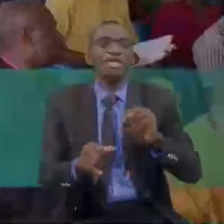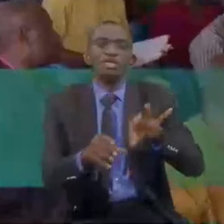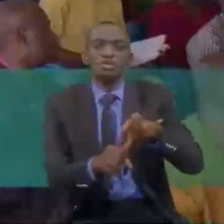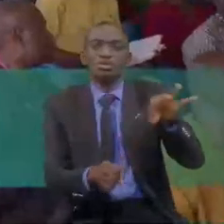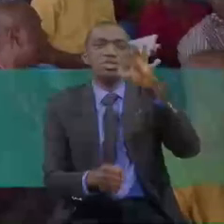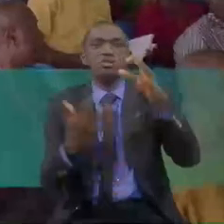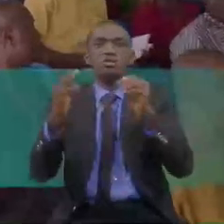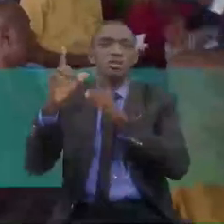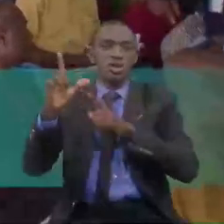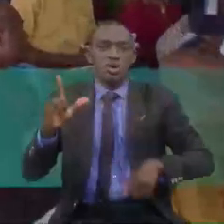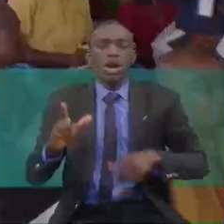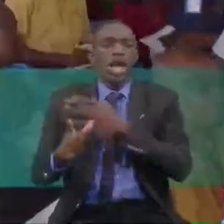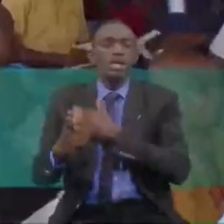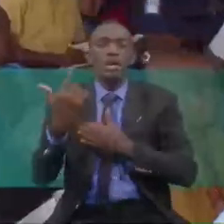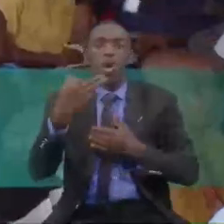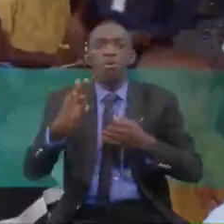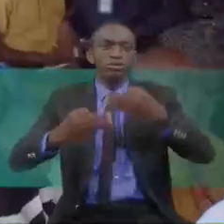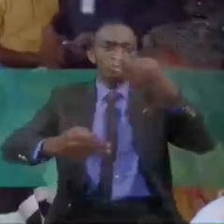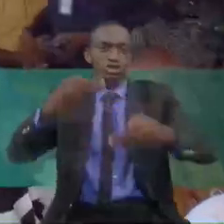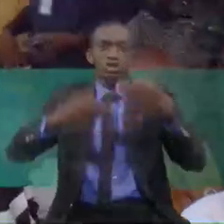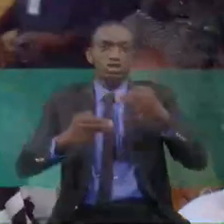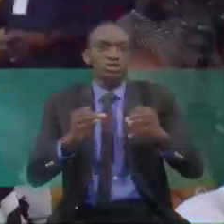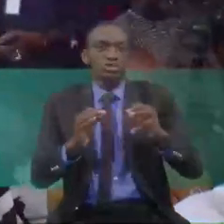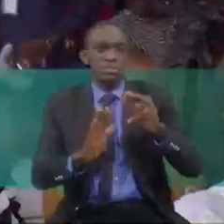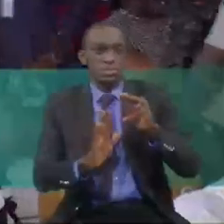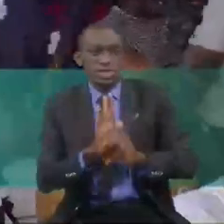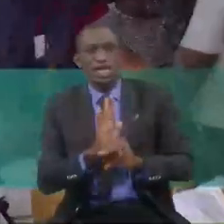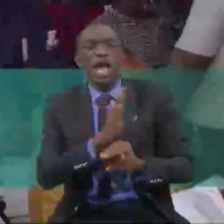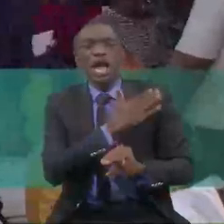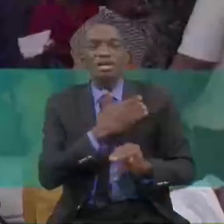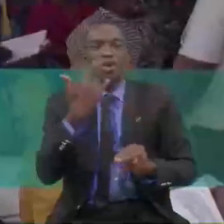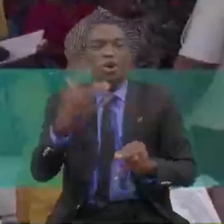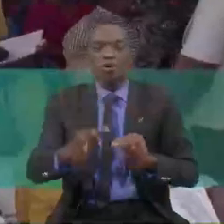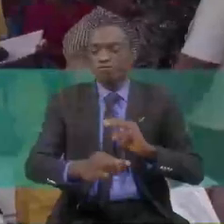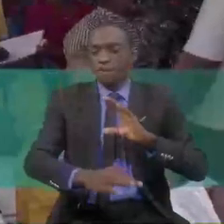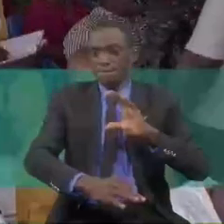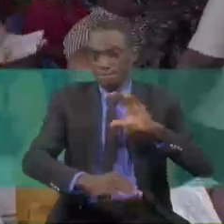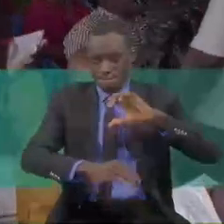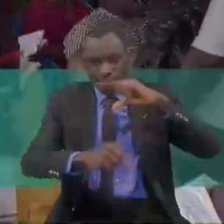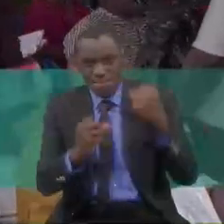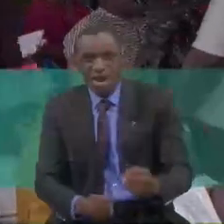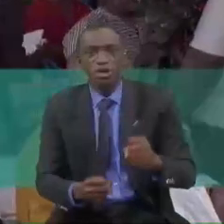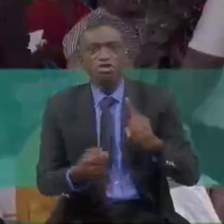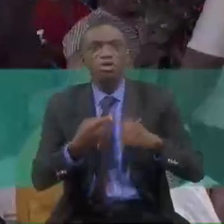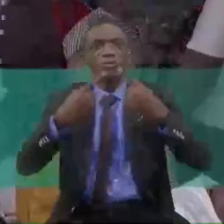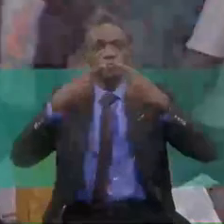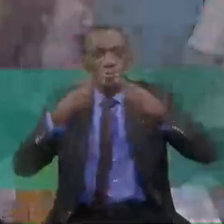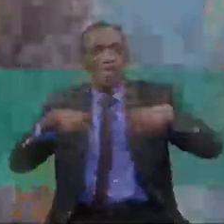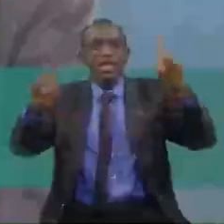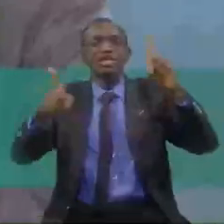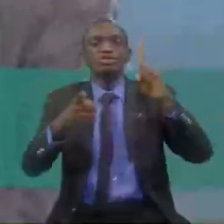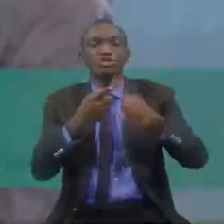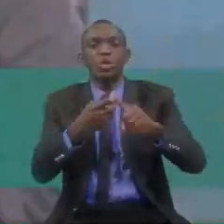l'Éternel. Je suis rempli de justice et de vigueur pour faire connaître à Jacob son